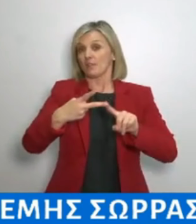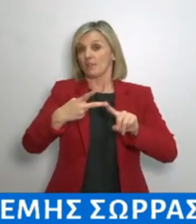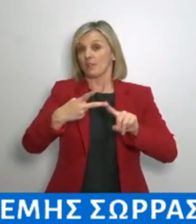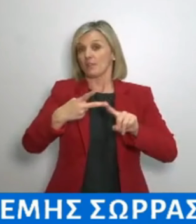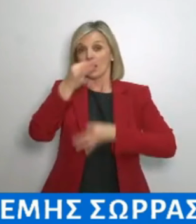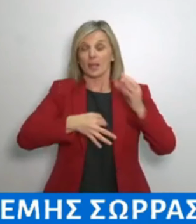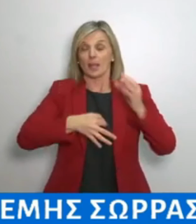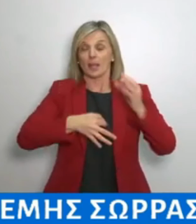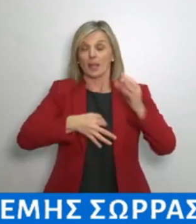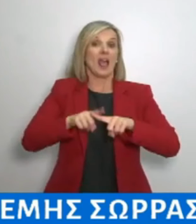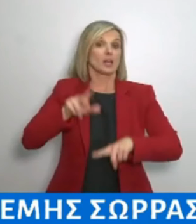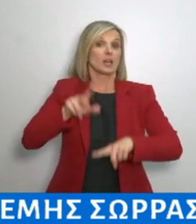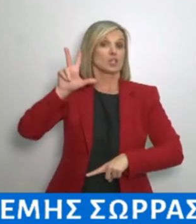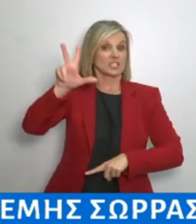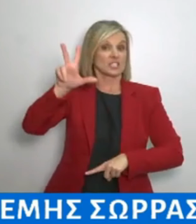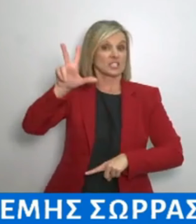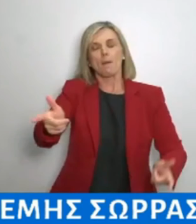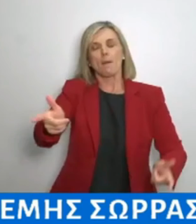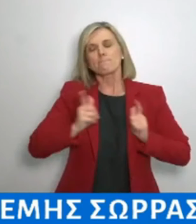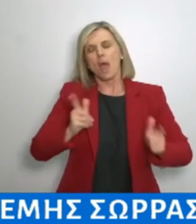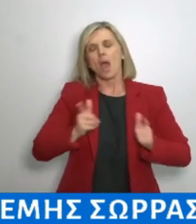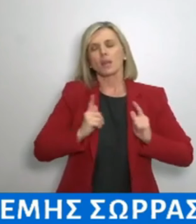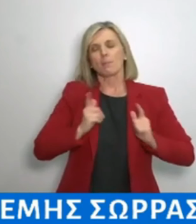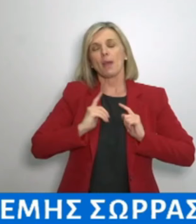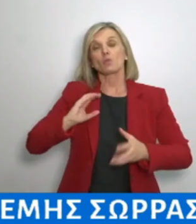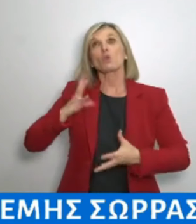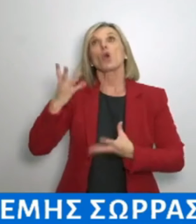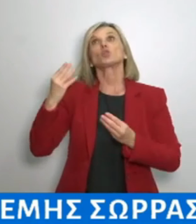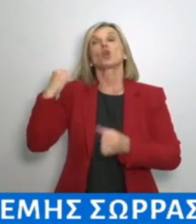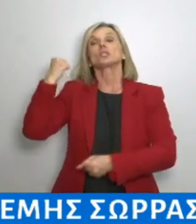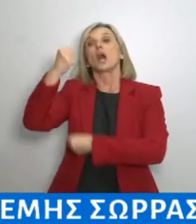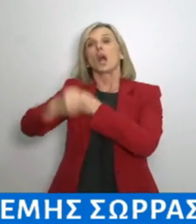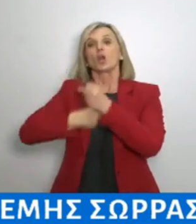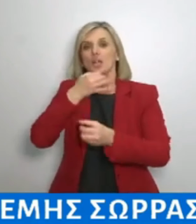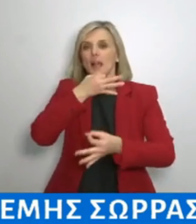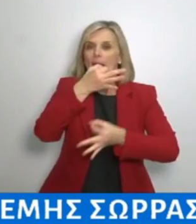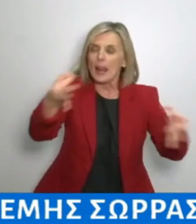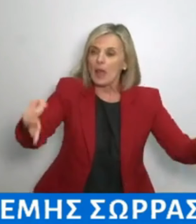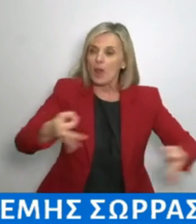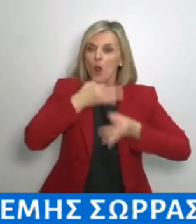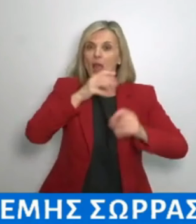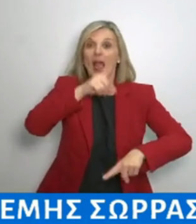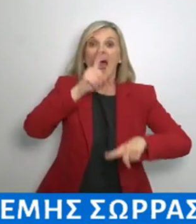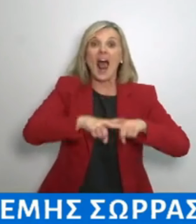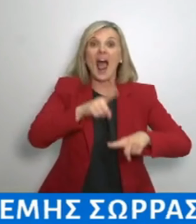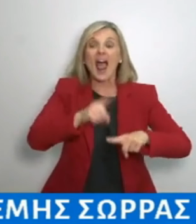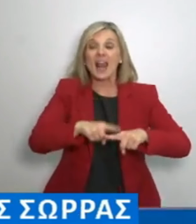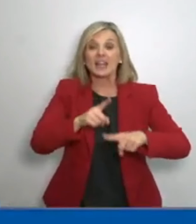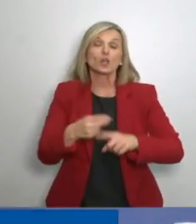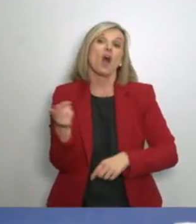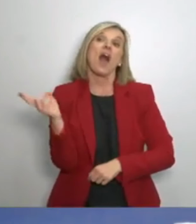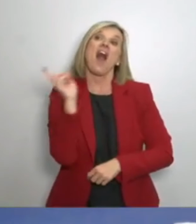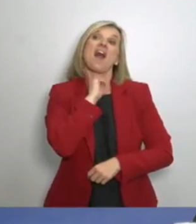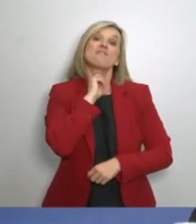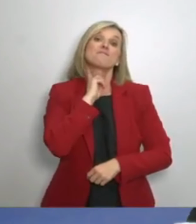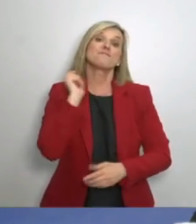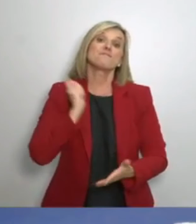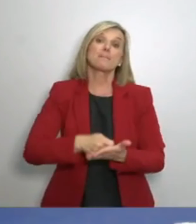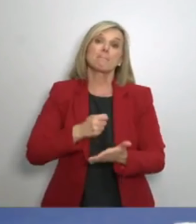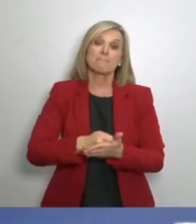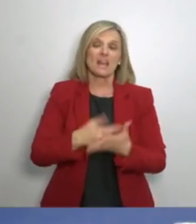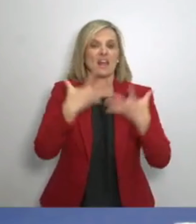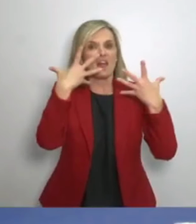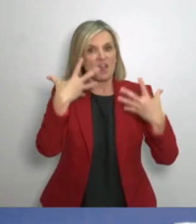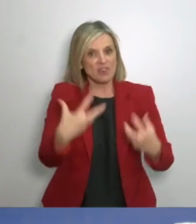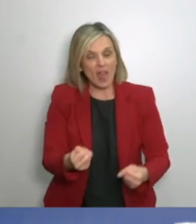πει ότι με Ελλήνο συνέλευση περιμένει τόσα χρόνια ο κόσμος, του λέω ότι κάθε ελληνικό άφημι θα